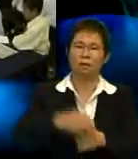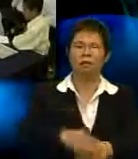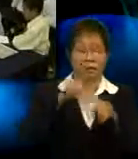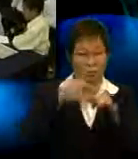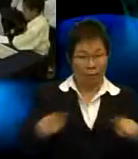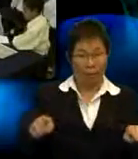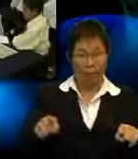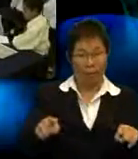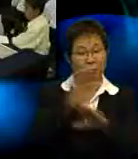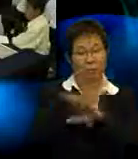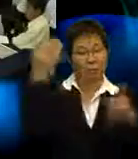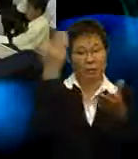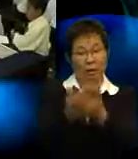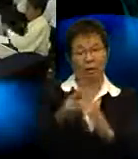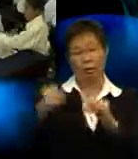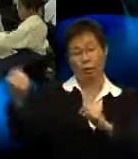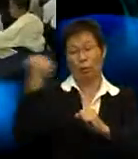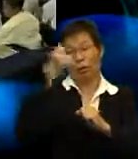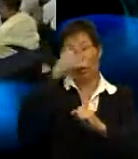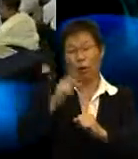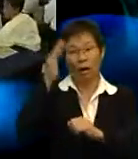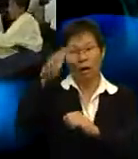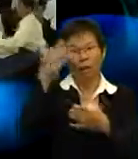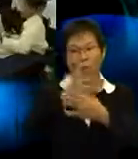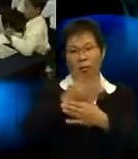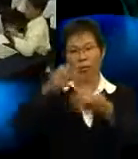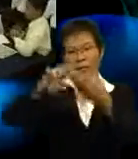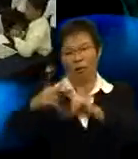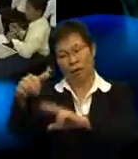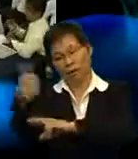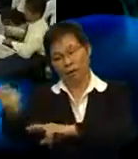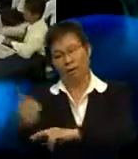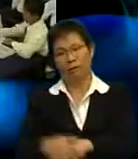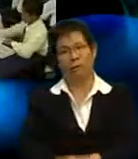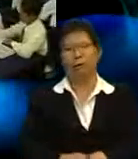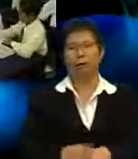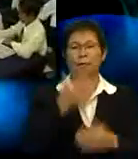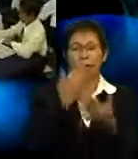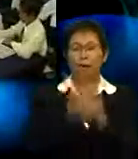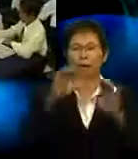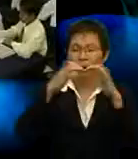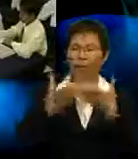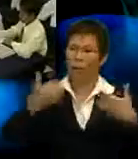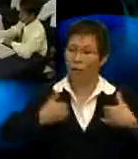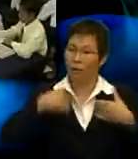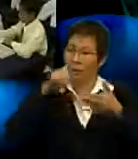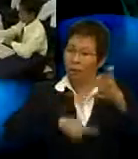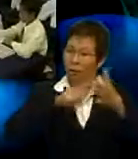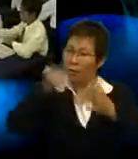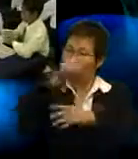jangan sampai terlalu kuat kerana akan mengganggu rakan yang lain. Baik kelas, ada apa-apa